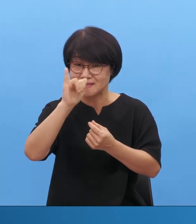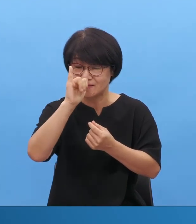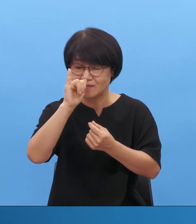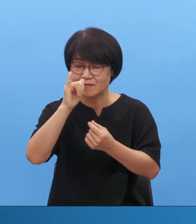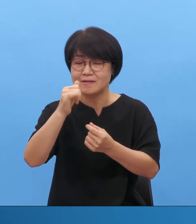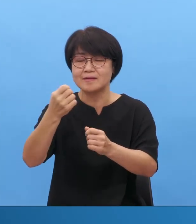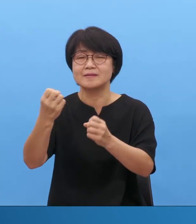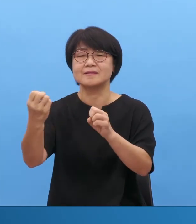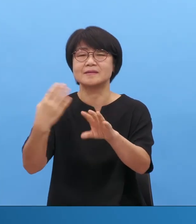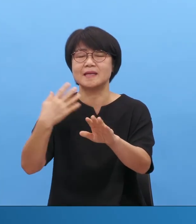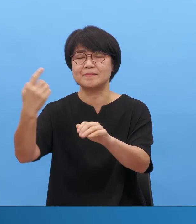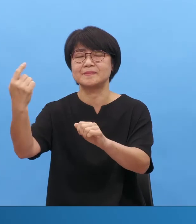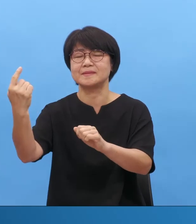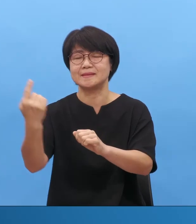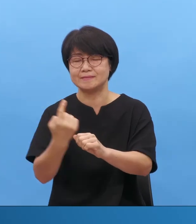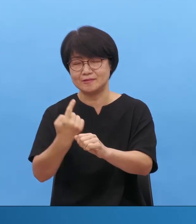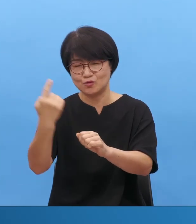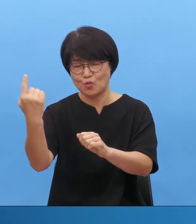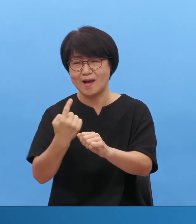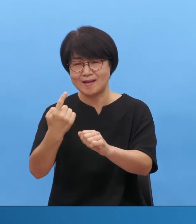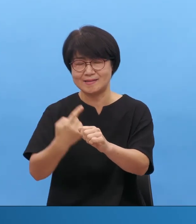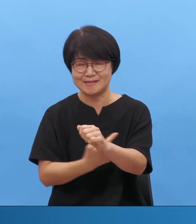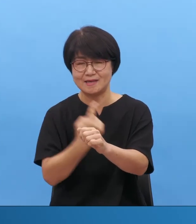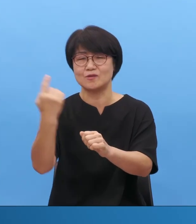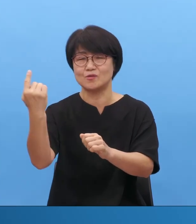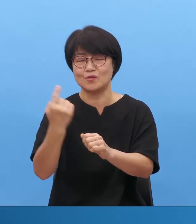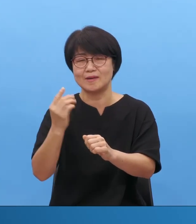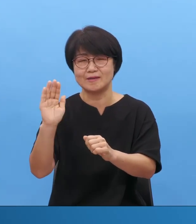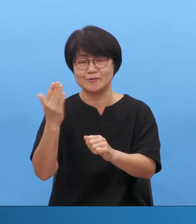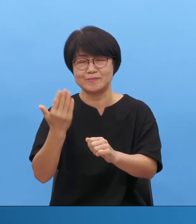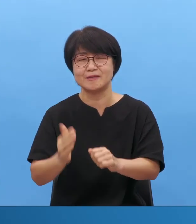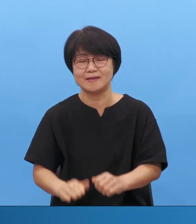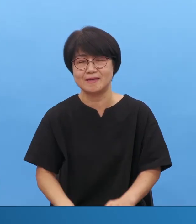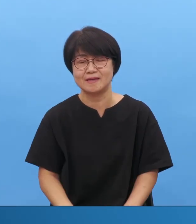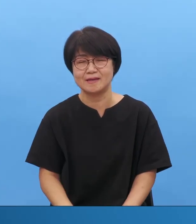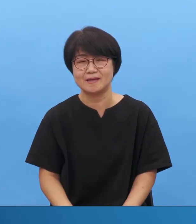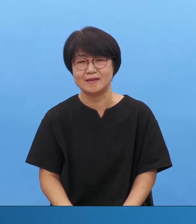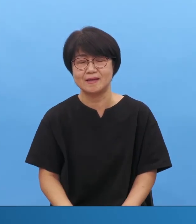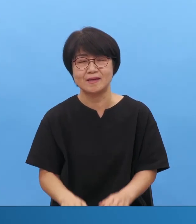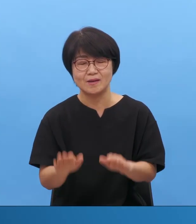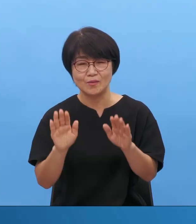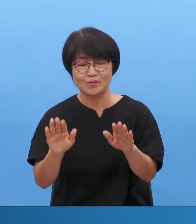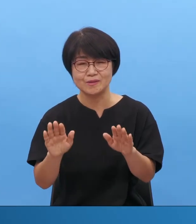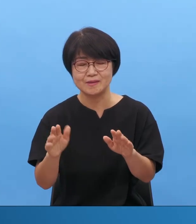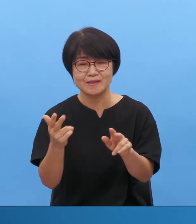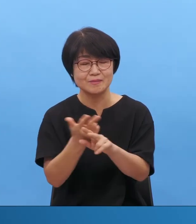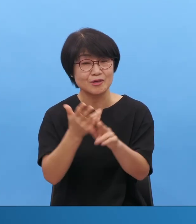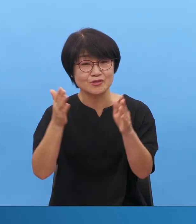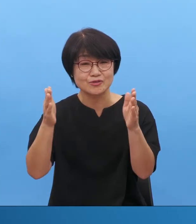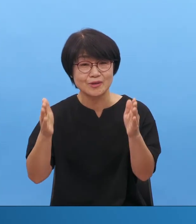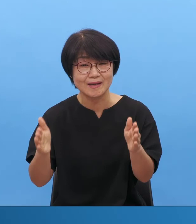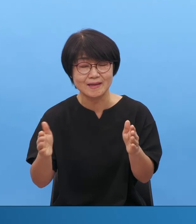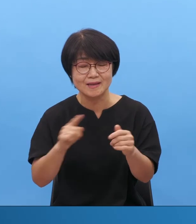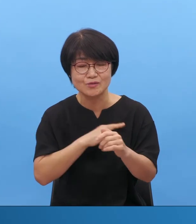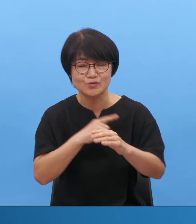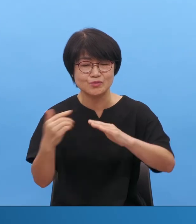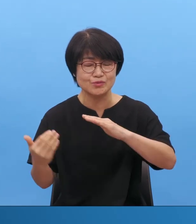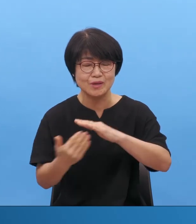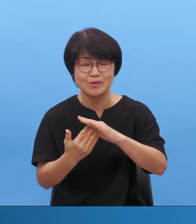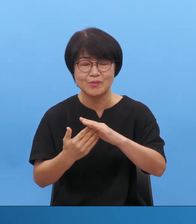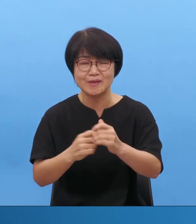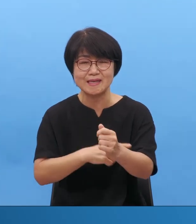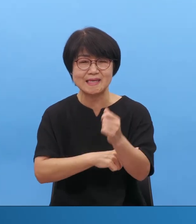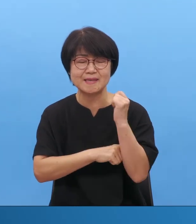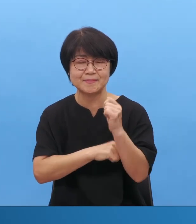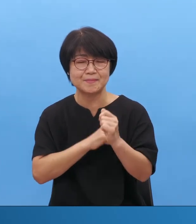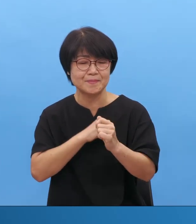this accurate covenant, then even if you ask for no answers, answers have no choice 오늘도 but to 이번 come. 주간도 여러분 최고의 힘을 얻는 축복의